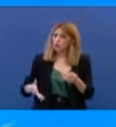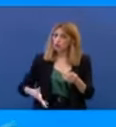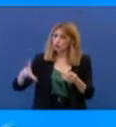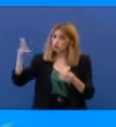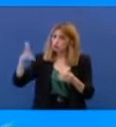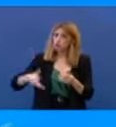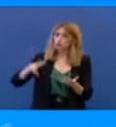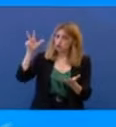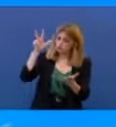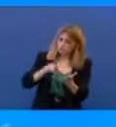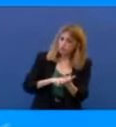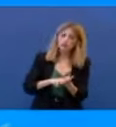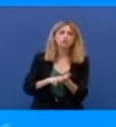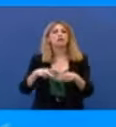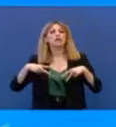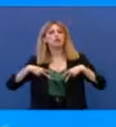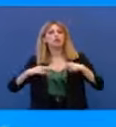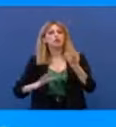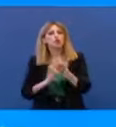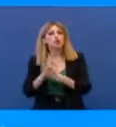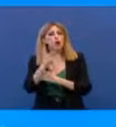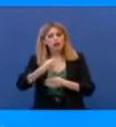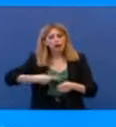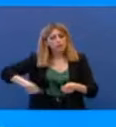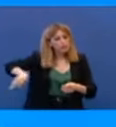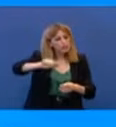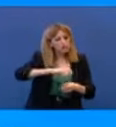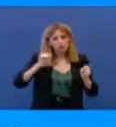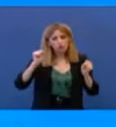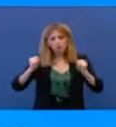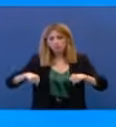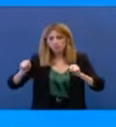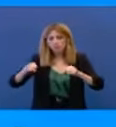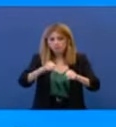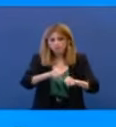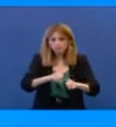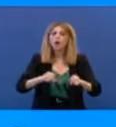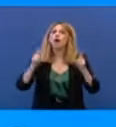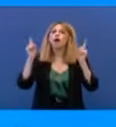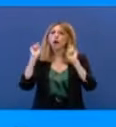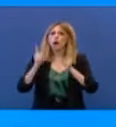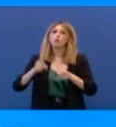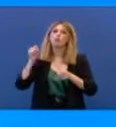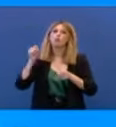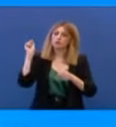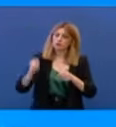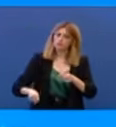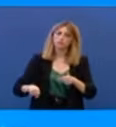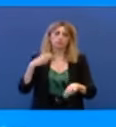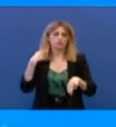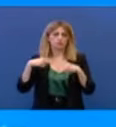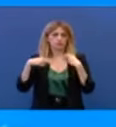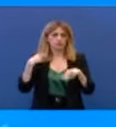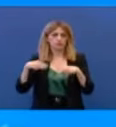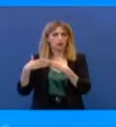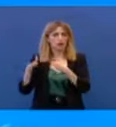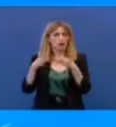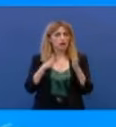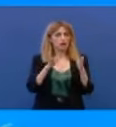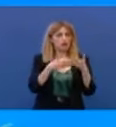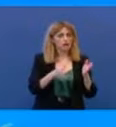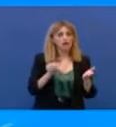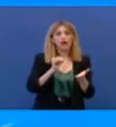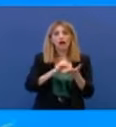Υπουργείο Ανάπτυξης, έχει δοθεί η δυνατότητα τα καταστήματα εστίασης να επεκτείνουν τον δημόσιο χώρο